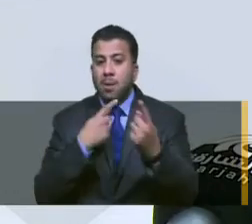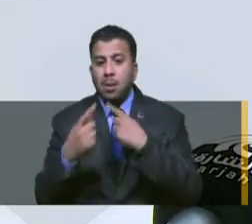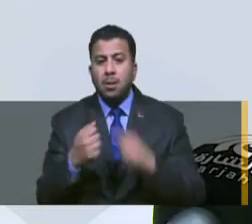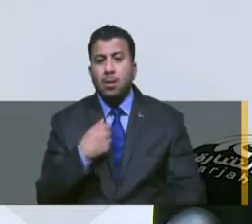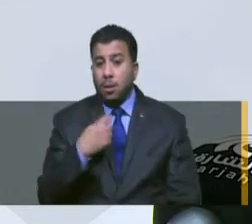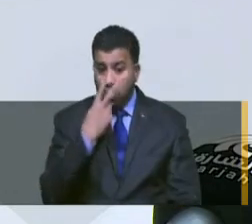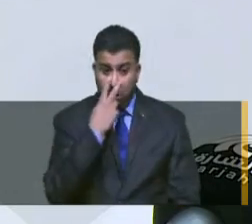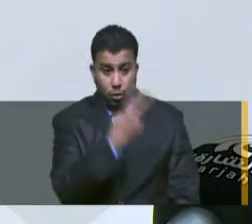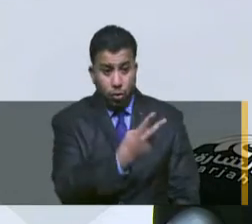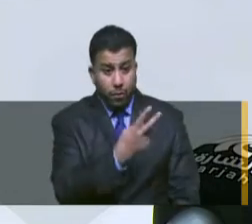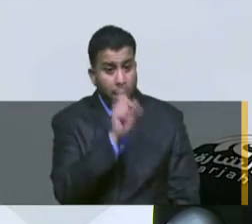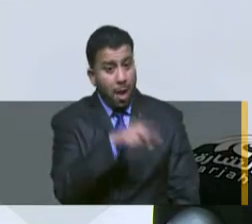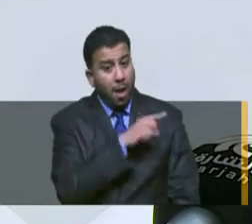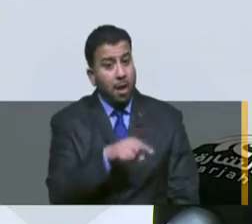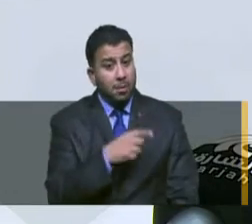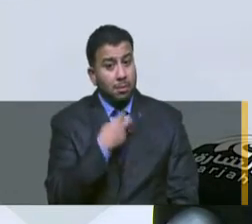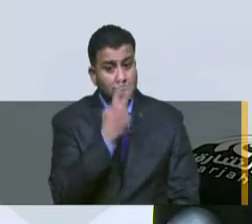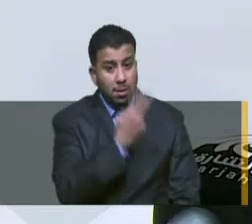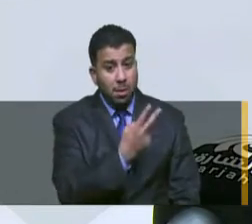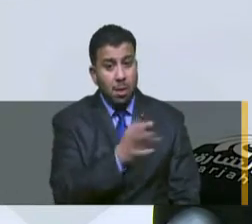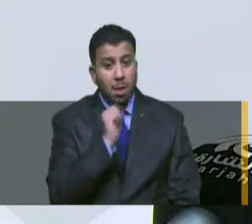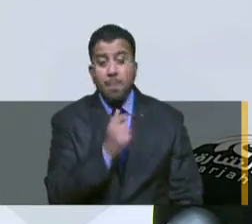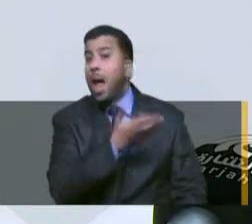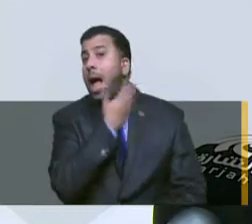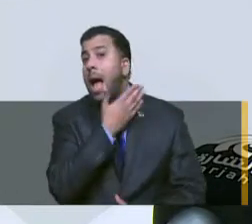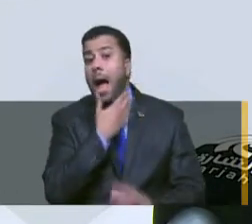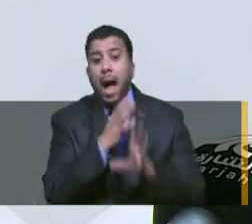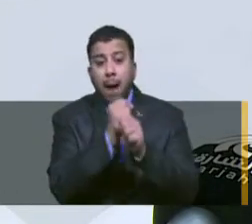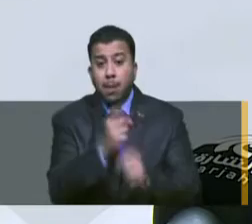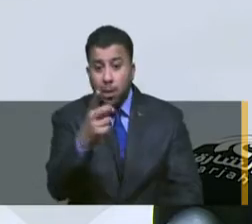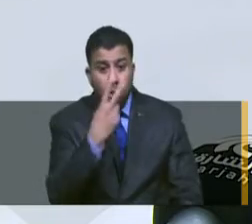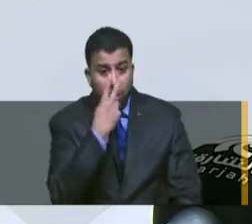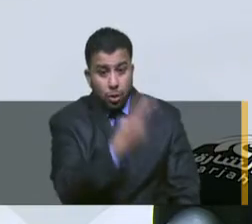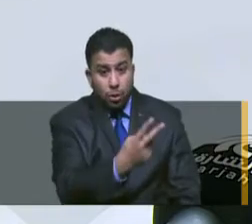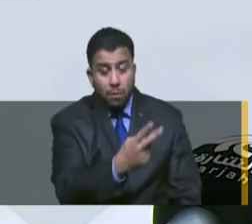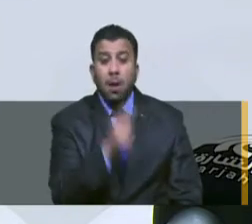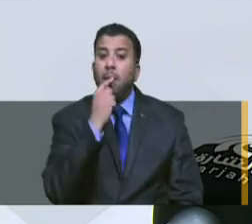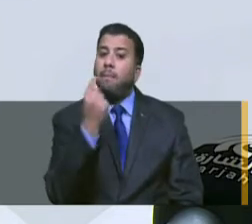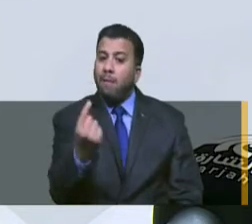شفت شيء، وأنا أحط لك هذه الأمانة، إذا شفت شيء من فضلك لا تحط،